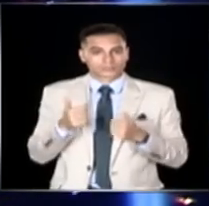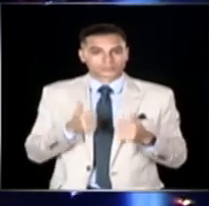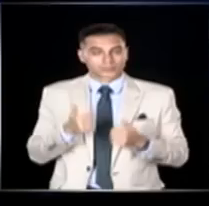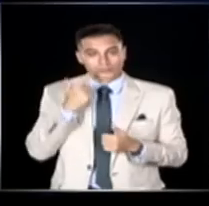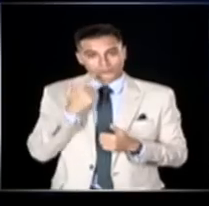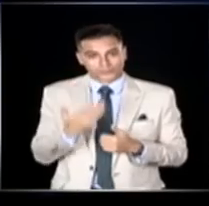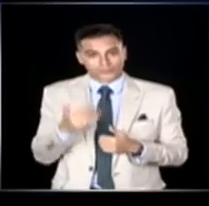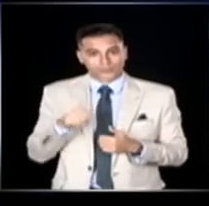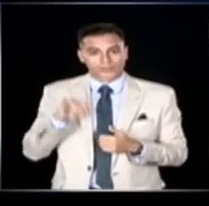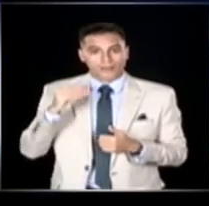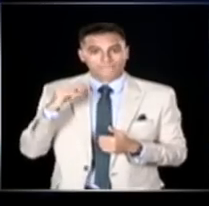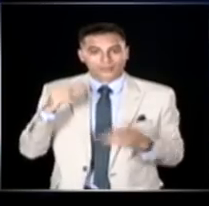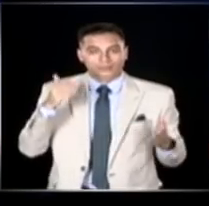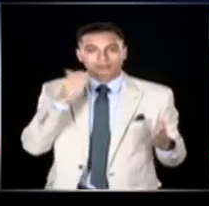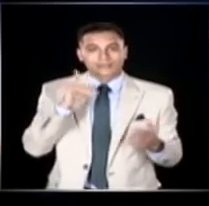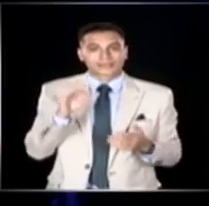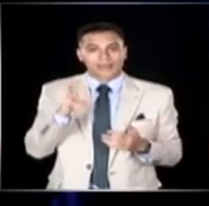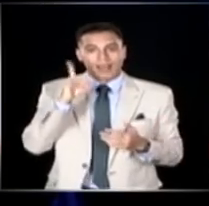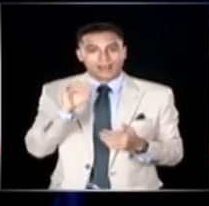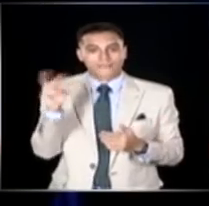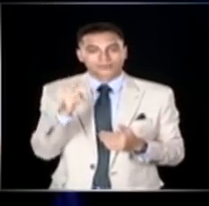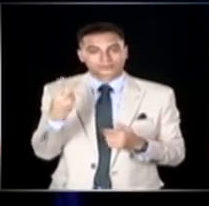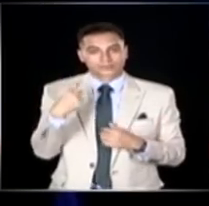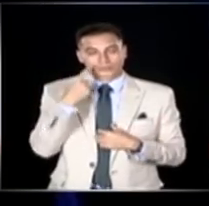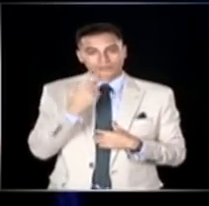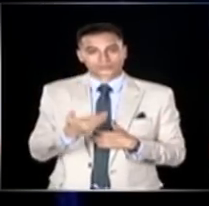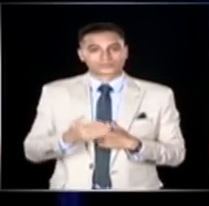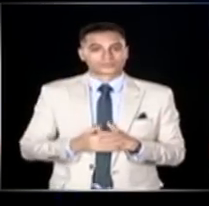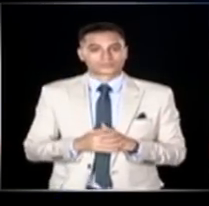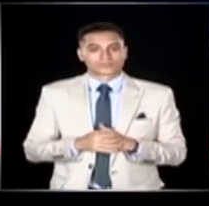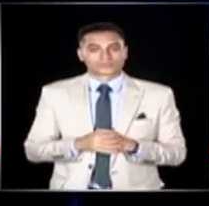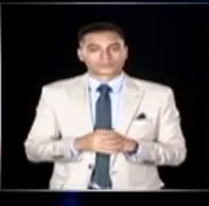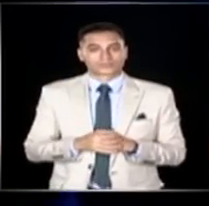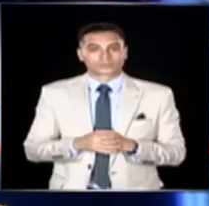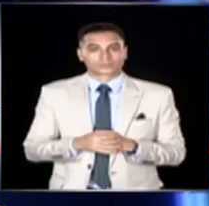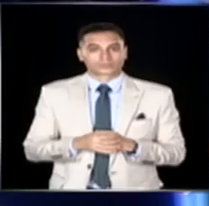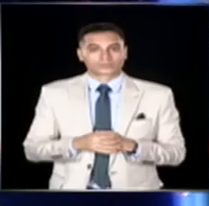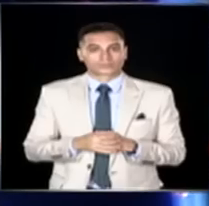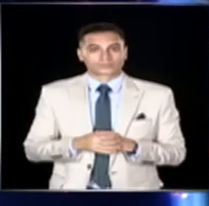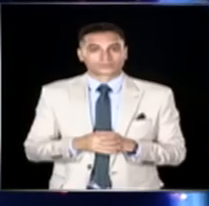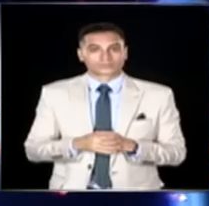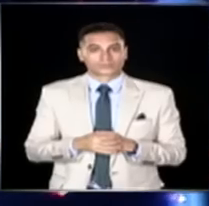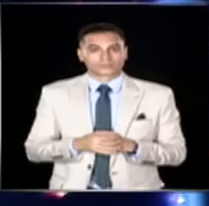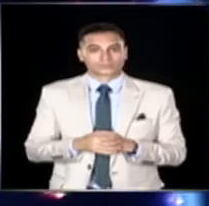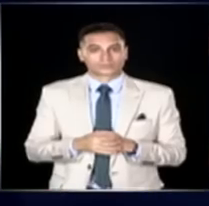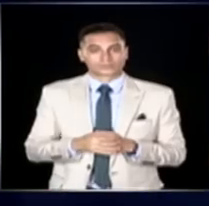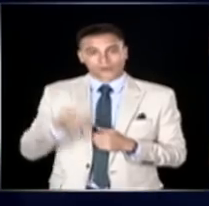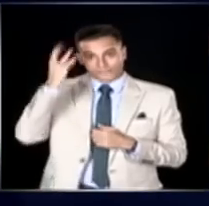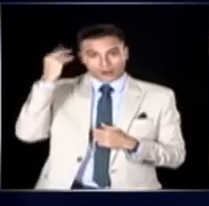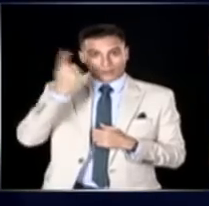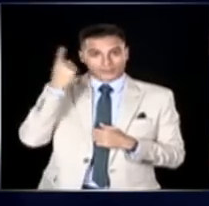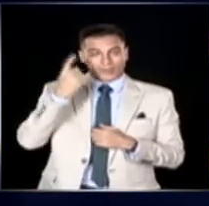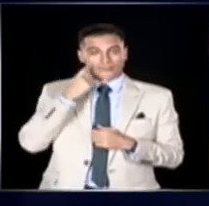محمد أمجد وريهام شعبان، ريهام شعبان ومحمد أمجد. معلومات